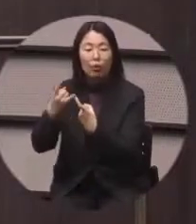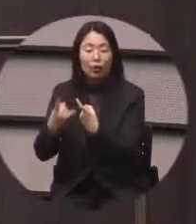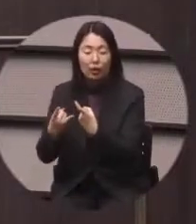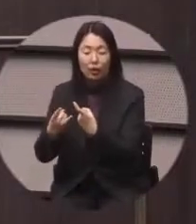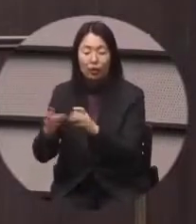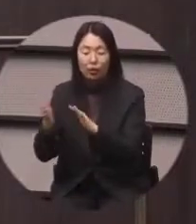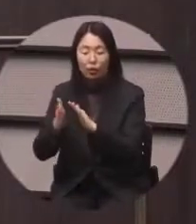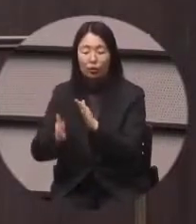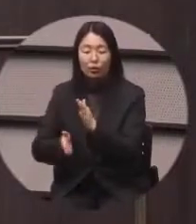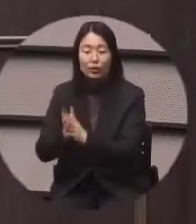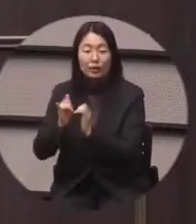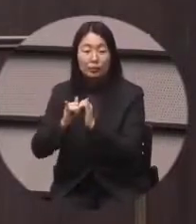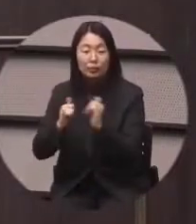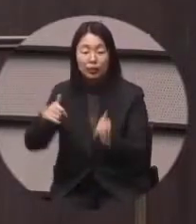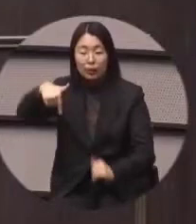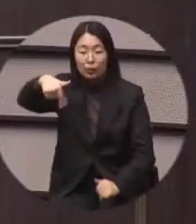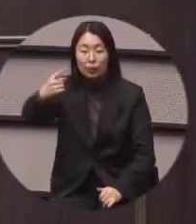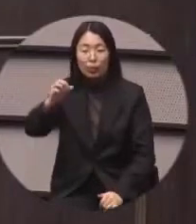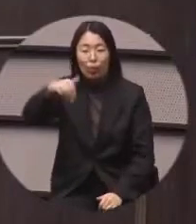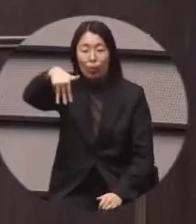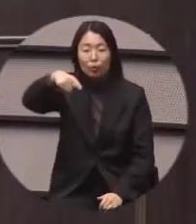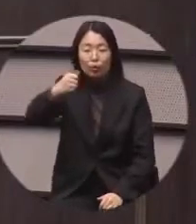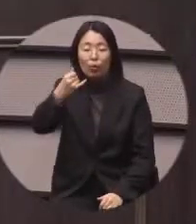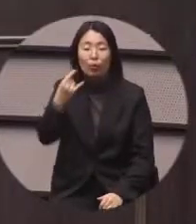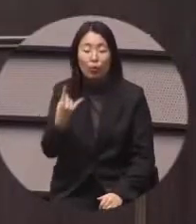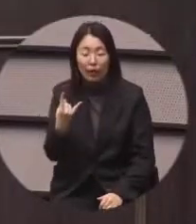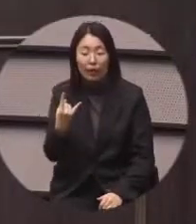등 많은 행정 절차를 진행했습니다.